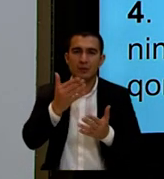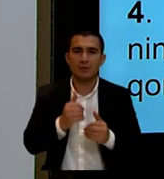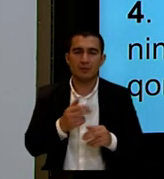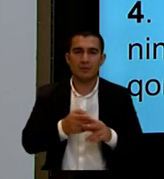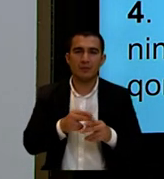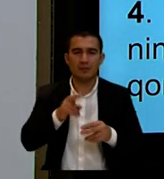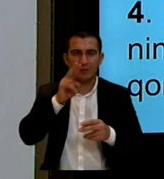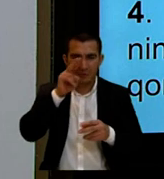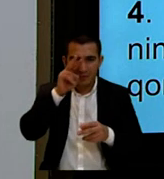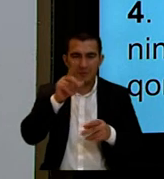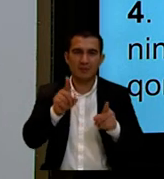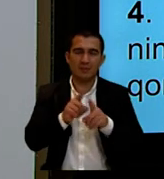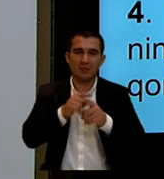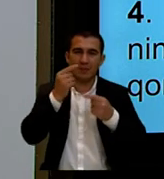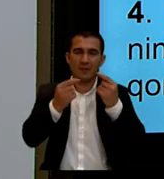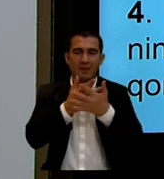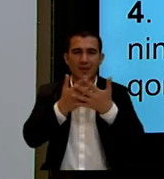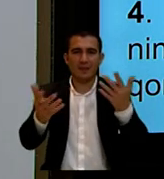Hasharotlarda qon faqat